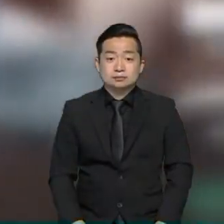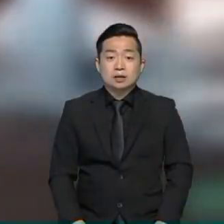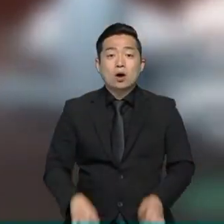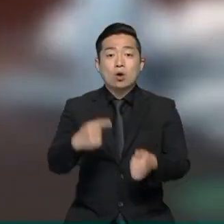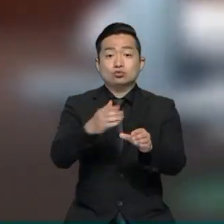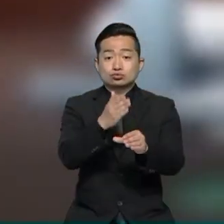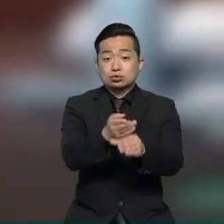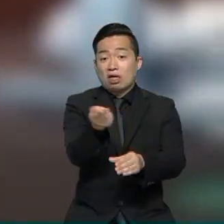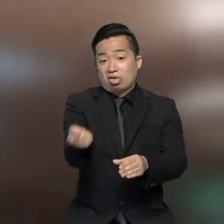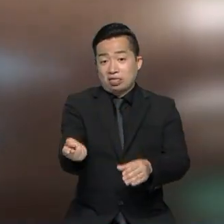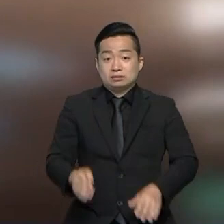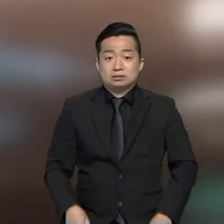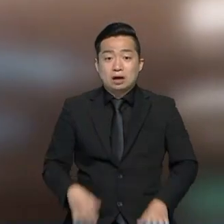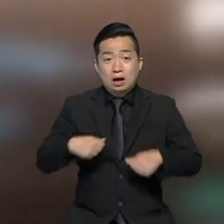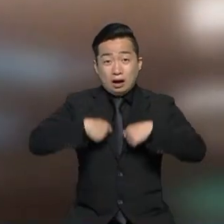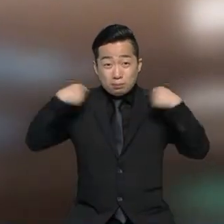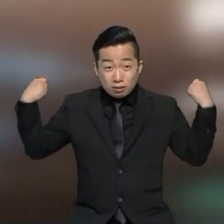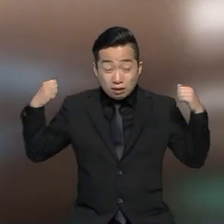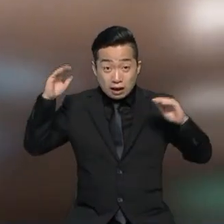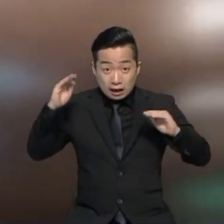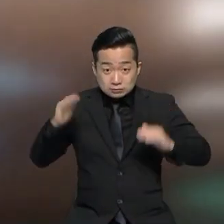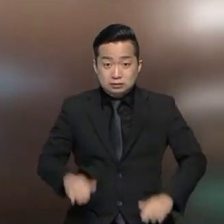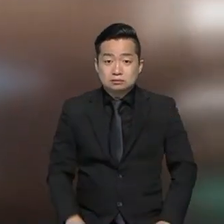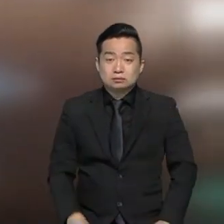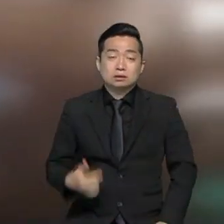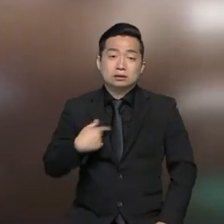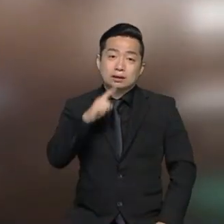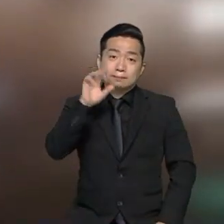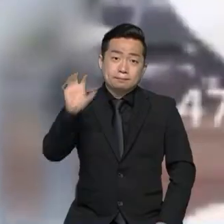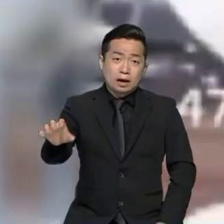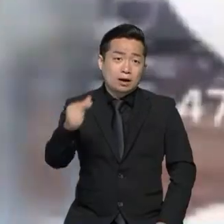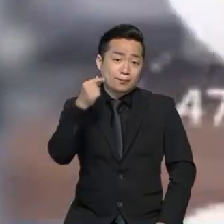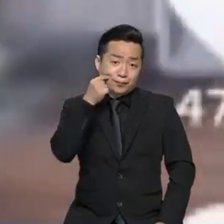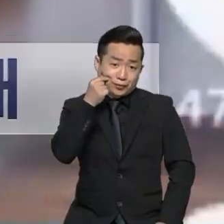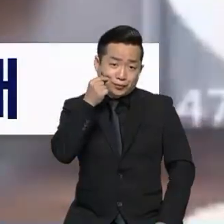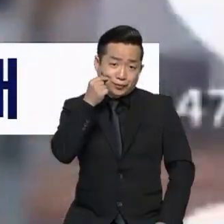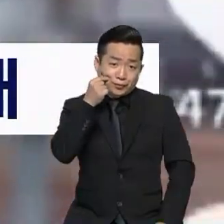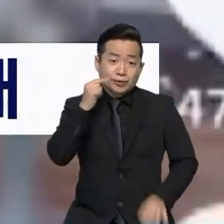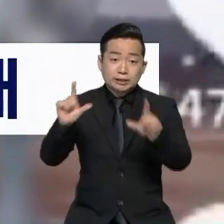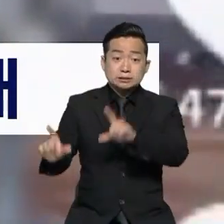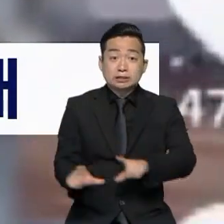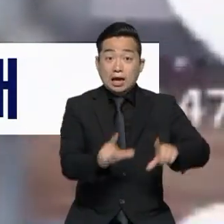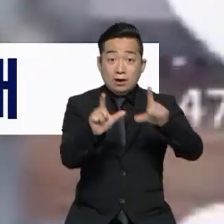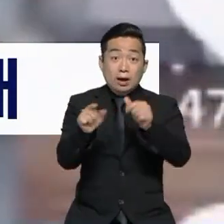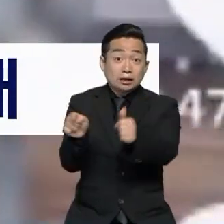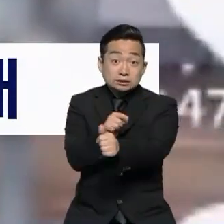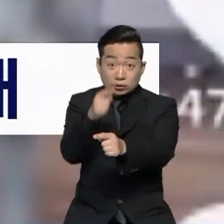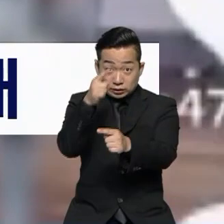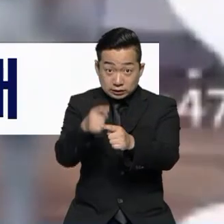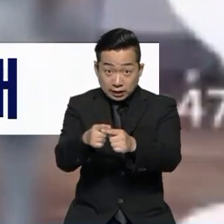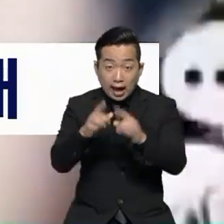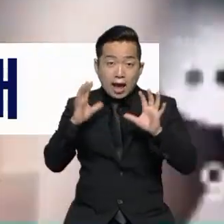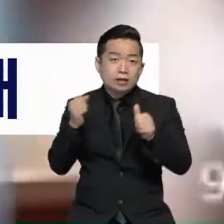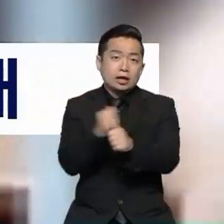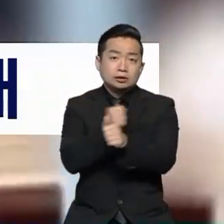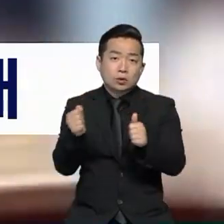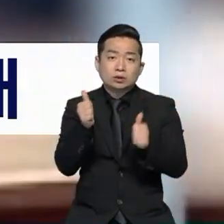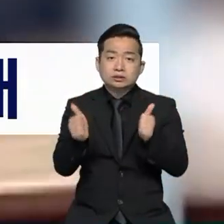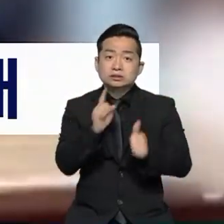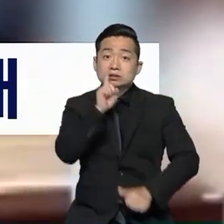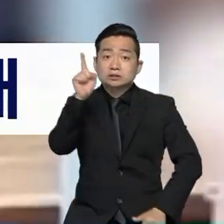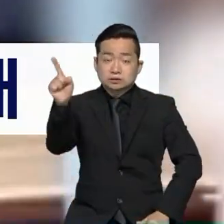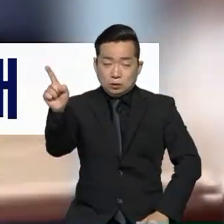들어눕거나 우통을 전부 벗은 학생도 함부로 제지할 수 없습니다. 생활지도에 나섰다가 아동학대로 신고당하는